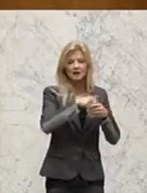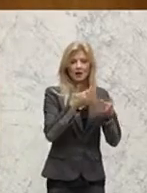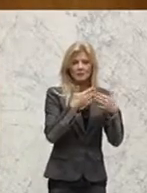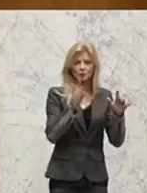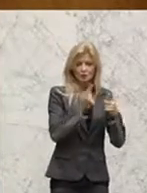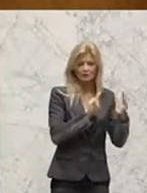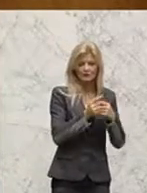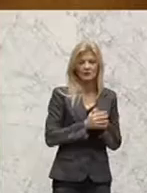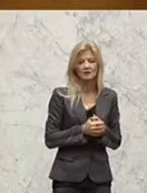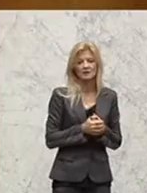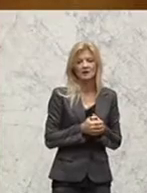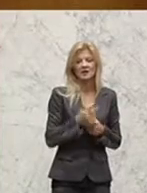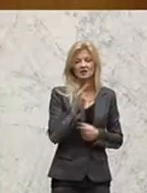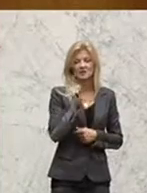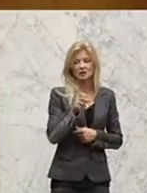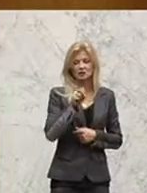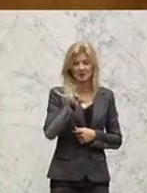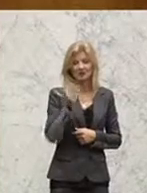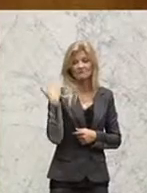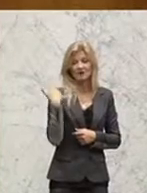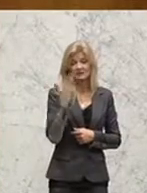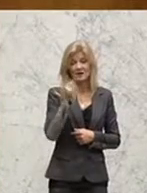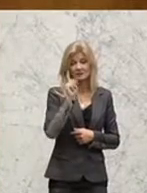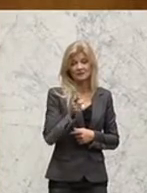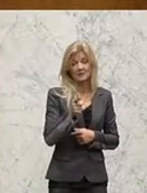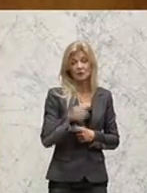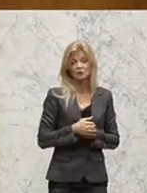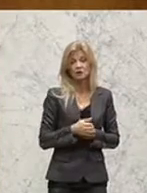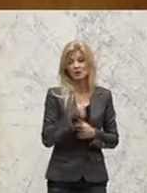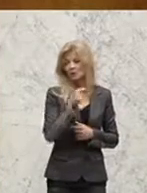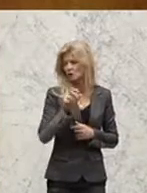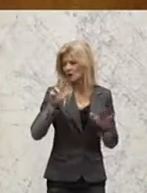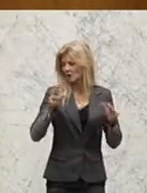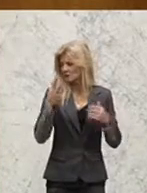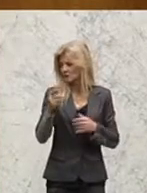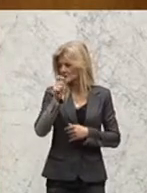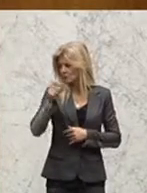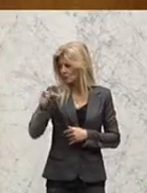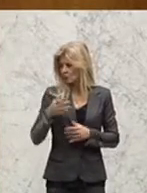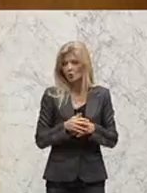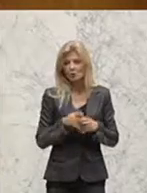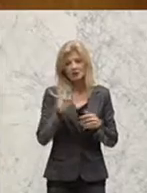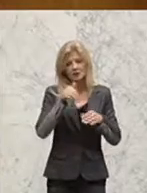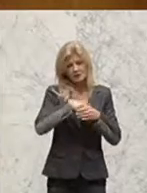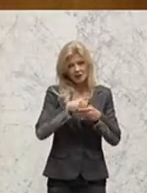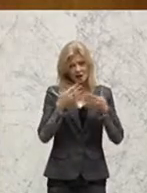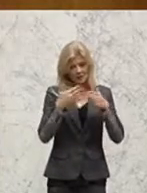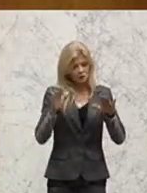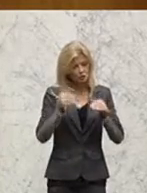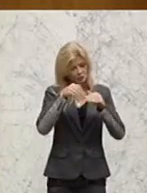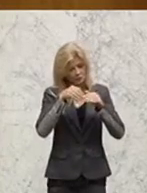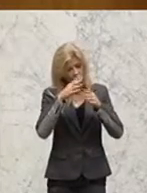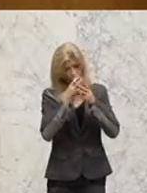3.348 Personen im Asylverfahren untergetaucht. Im Jahr 2014 sind mit